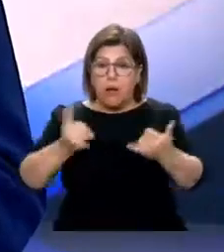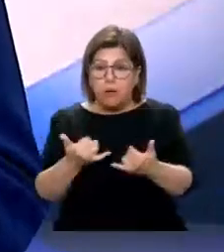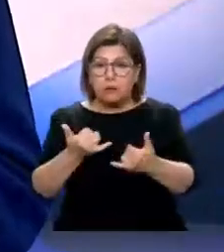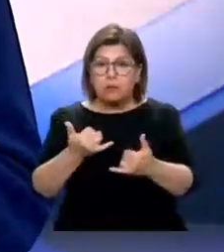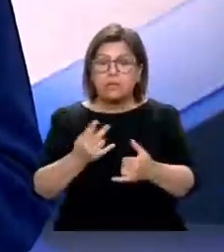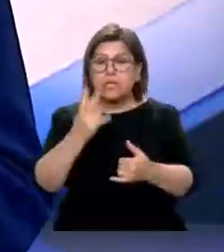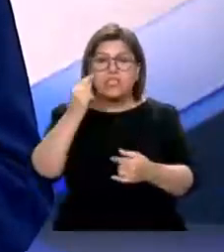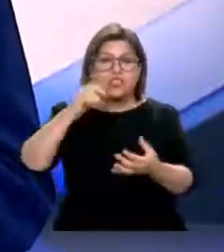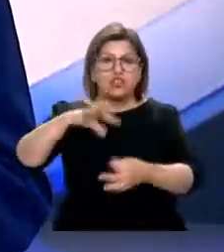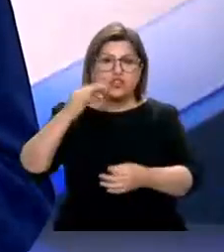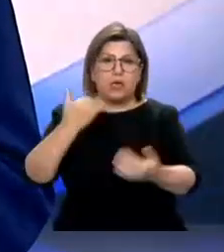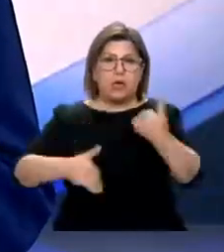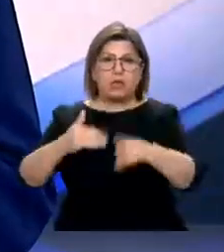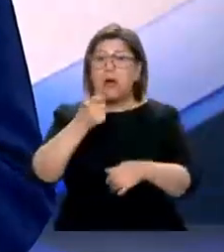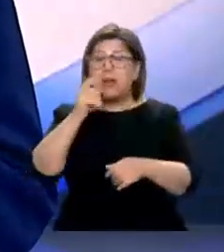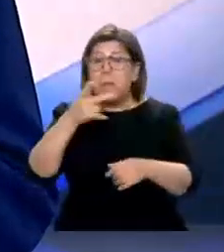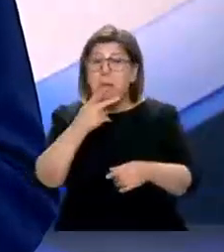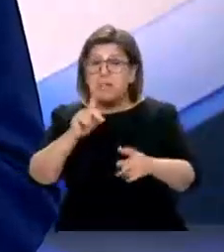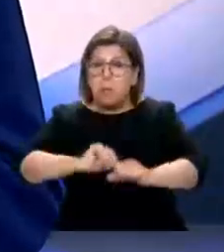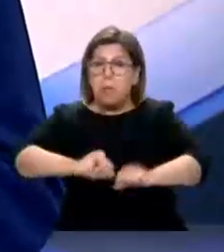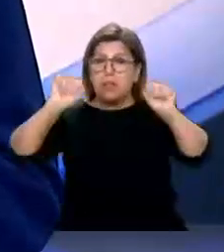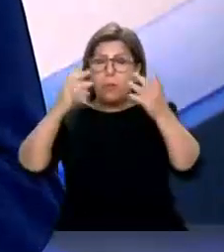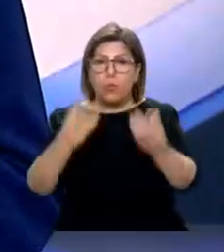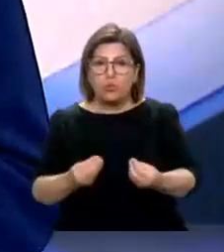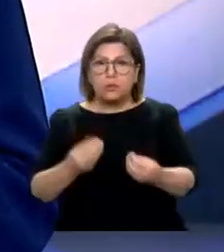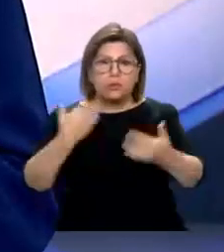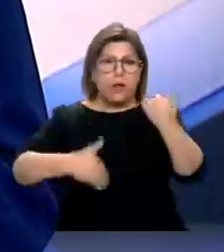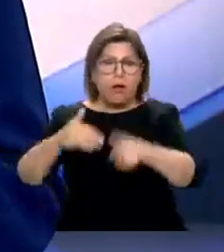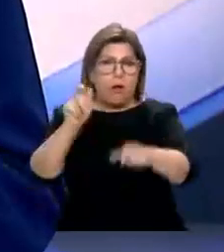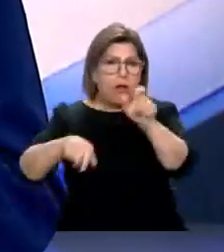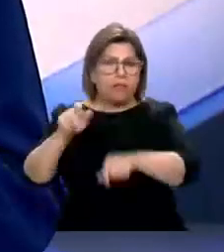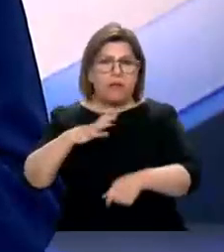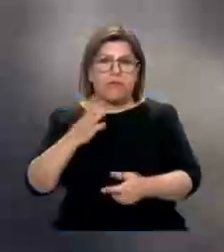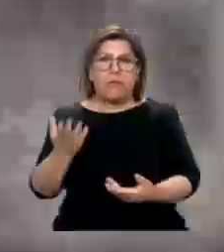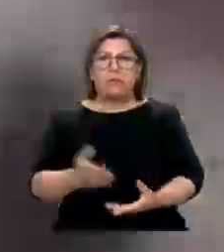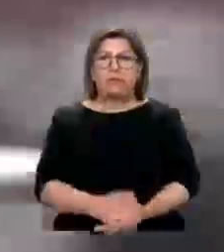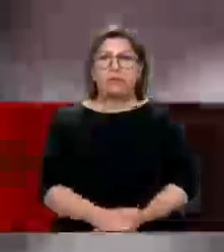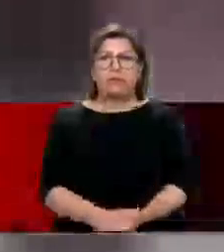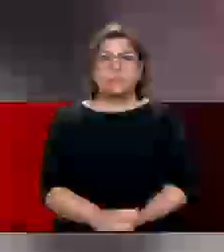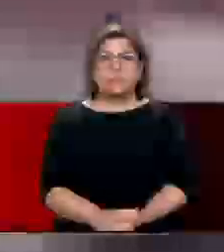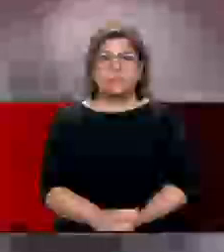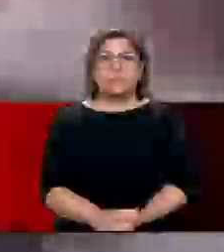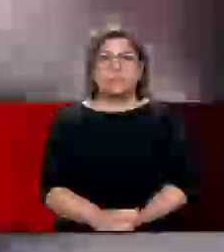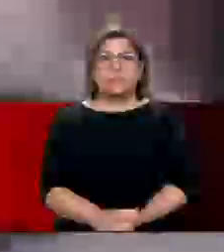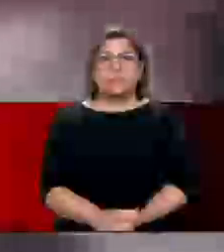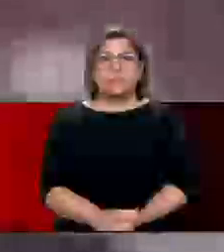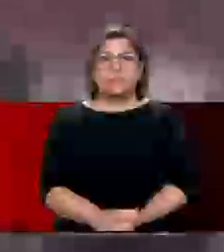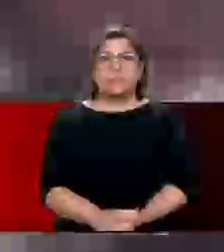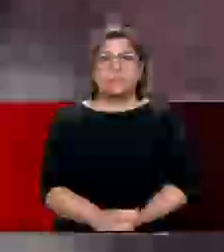de yaralandı. Ankara'da da benzer bir patlama oldu. Yaralananlar var.